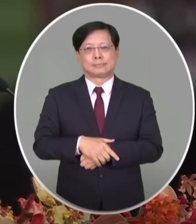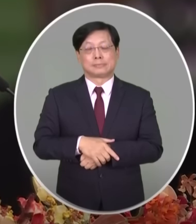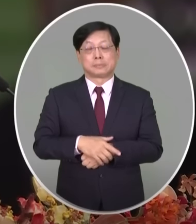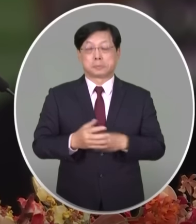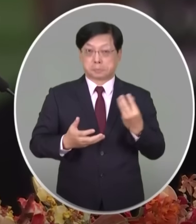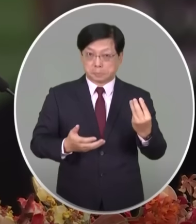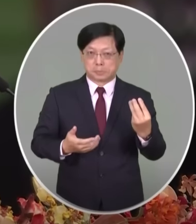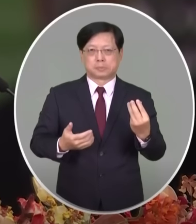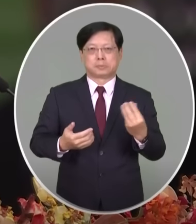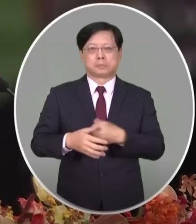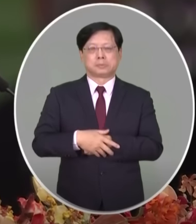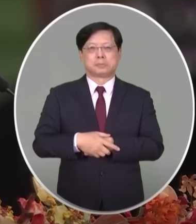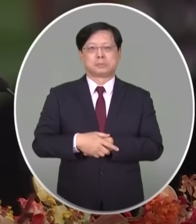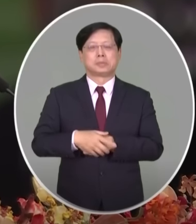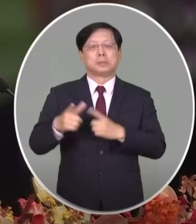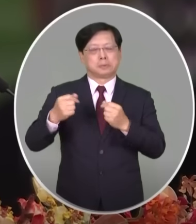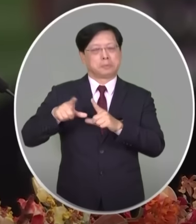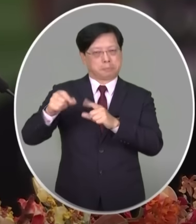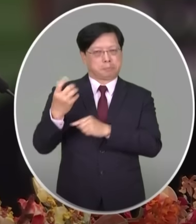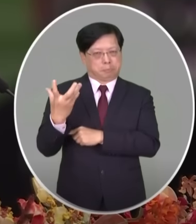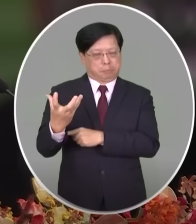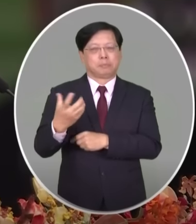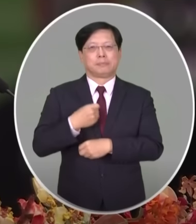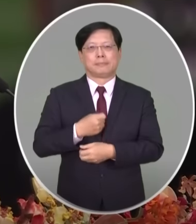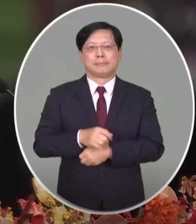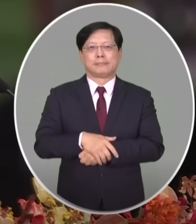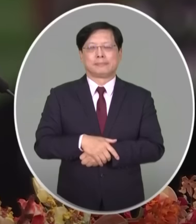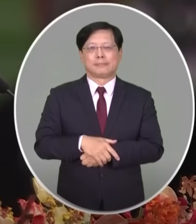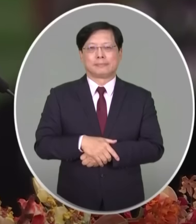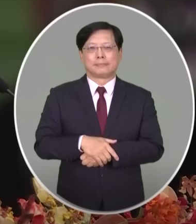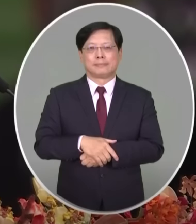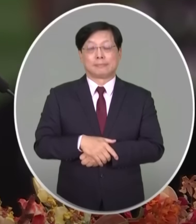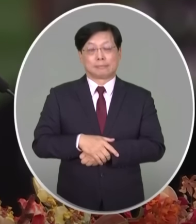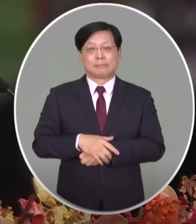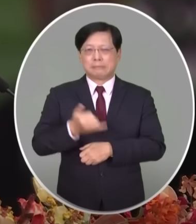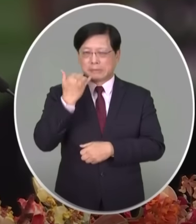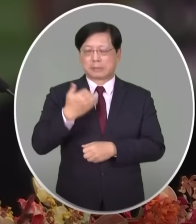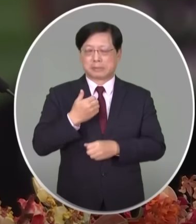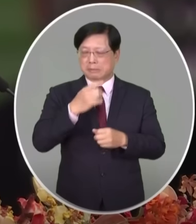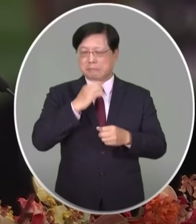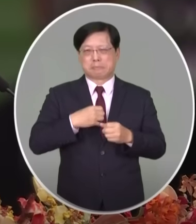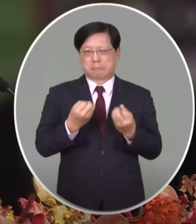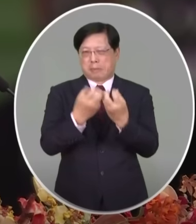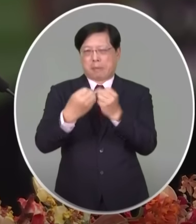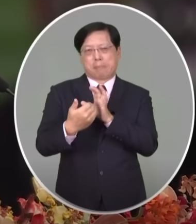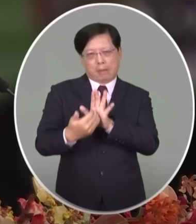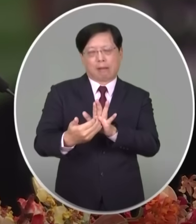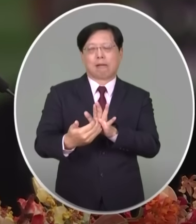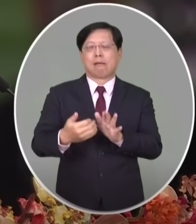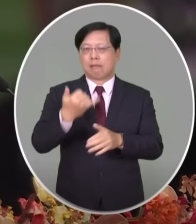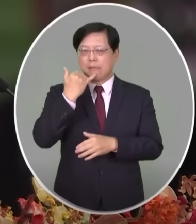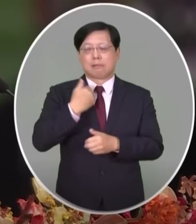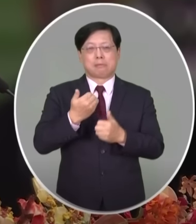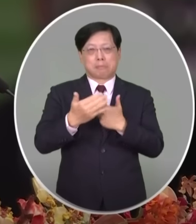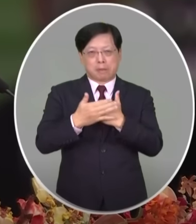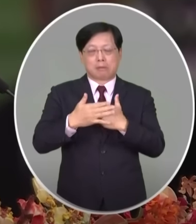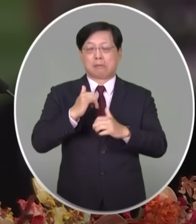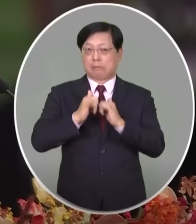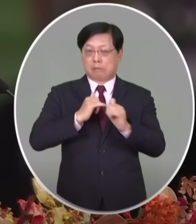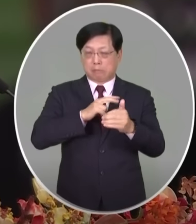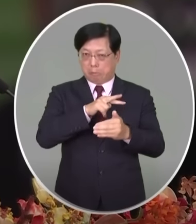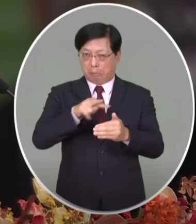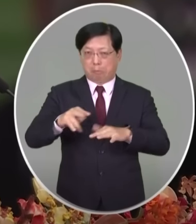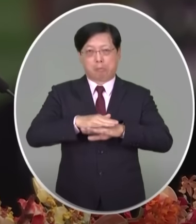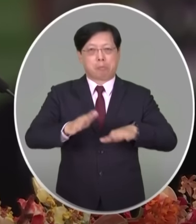少数服从多数，才能避免冲突，维持社会的安定